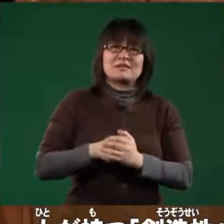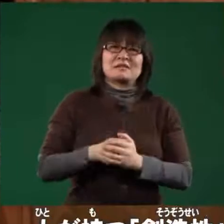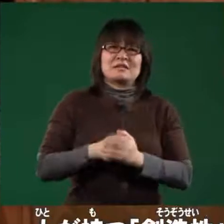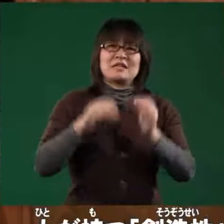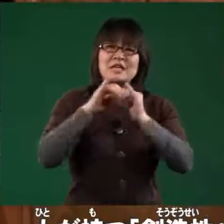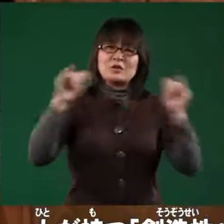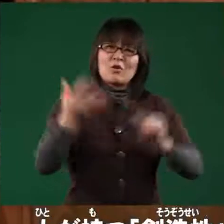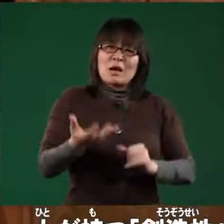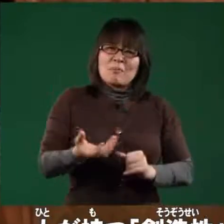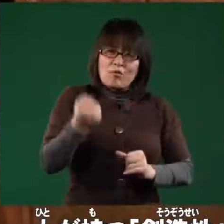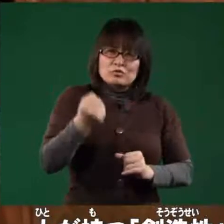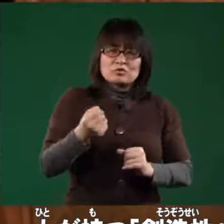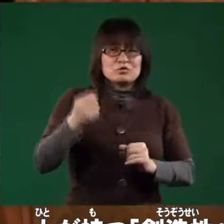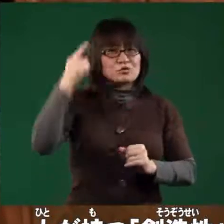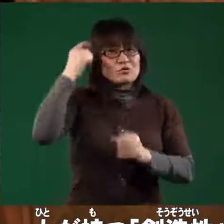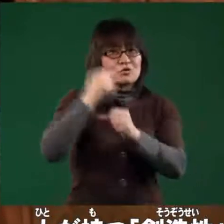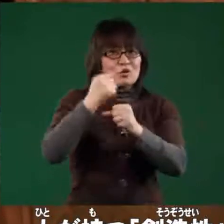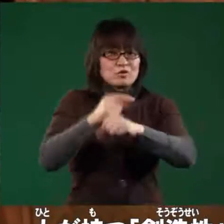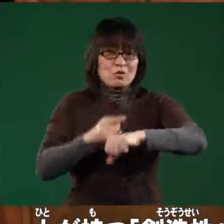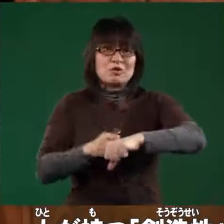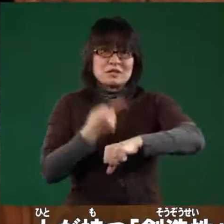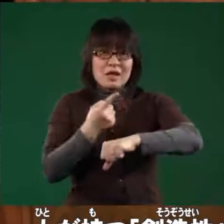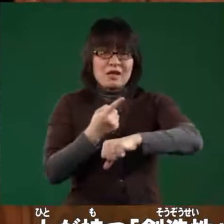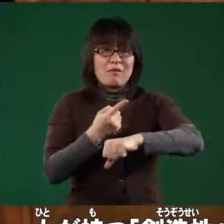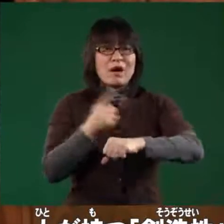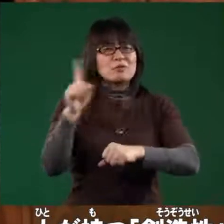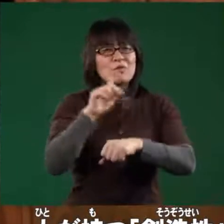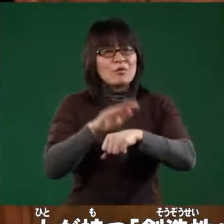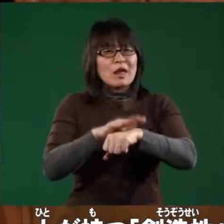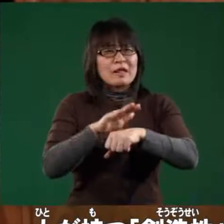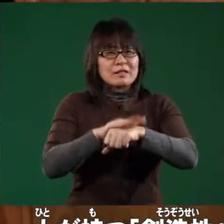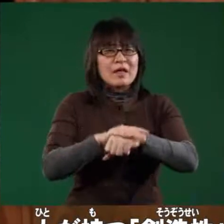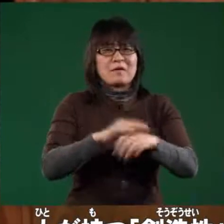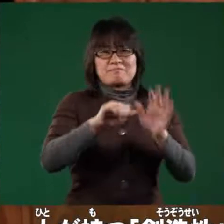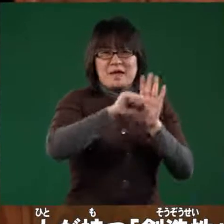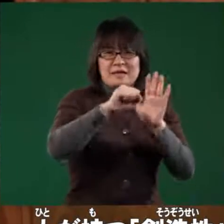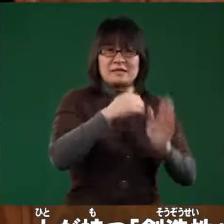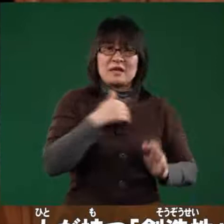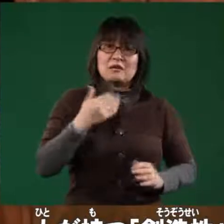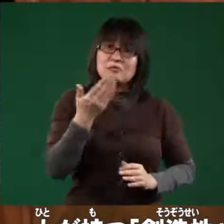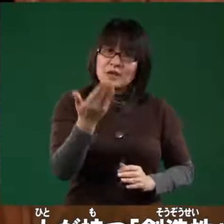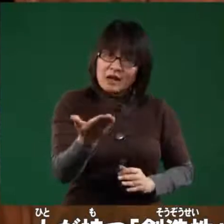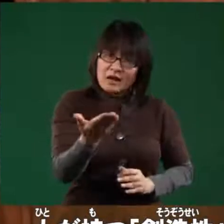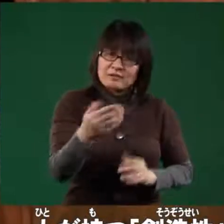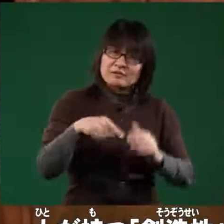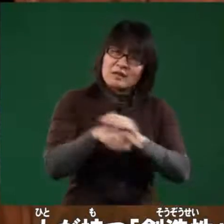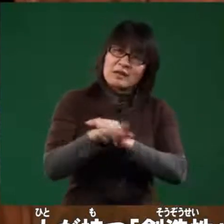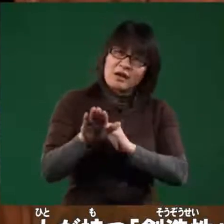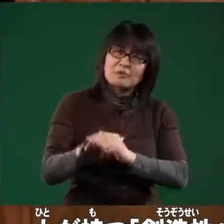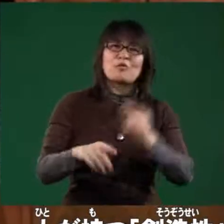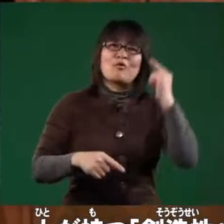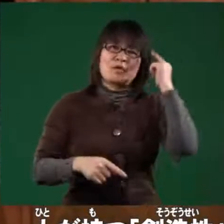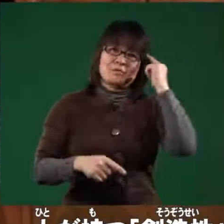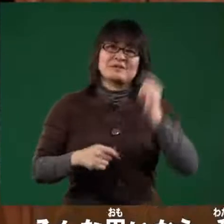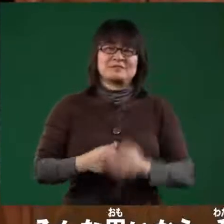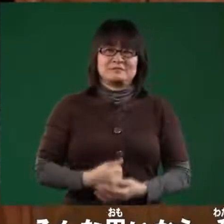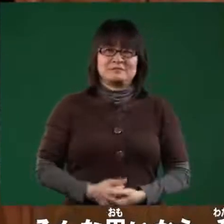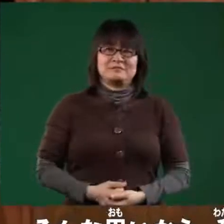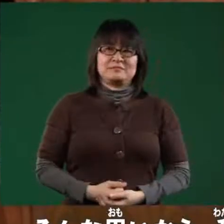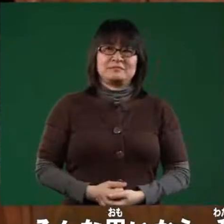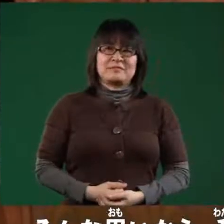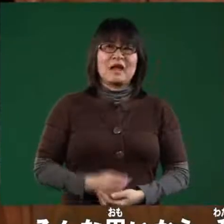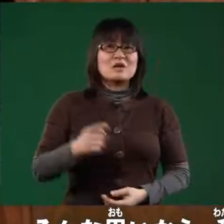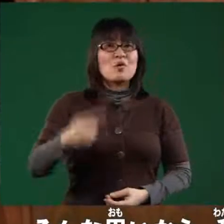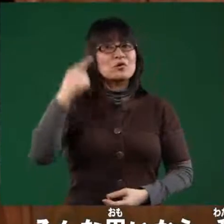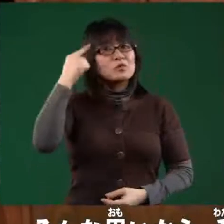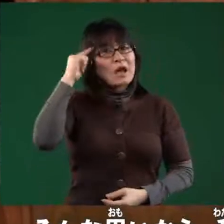つ創造性というものをいかに発揮できるかにあると私は考えております。そ